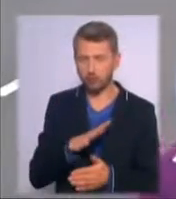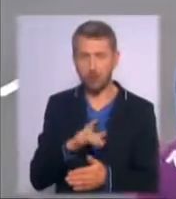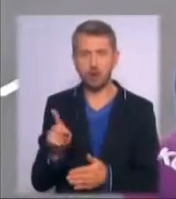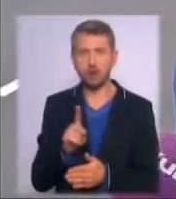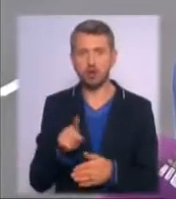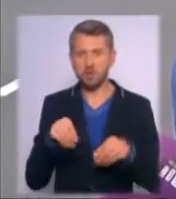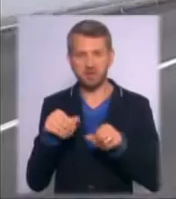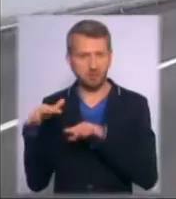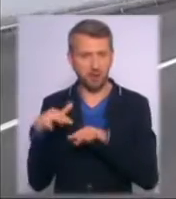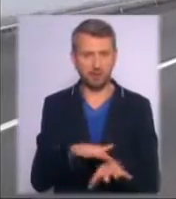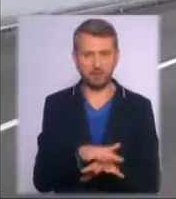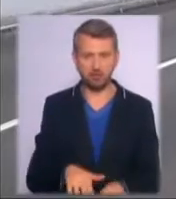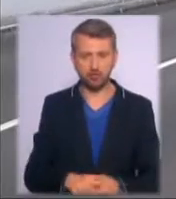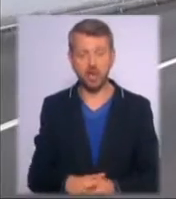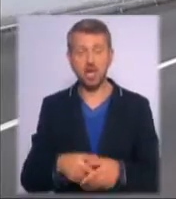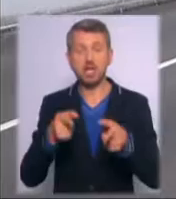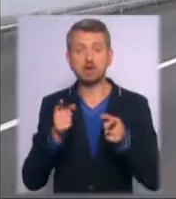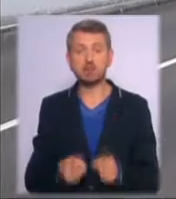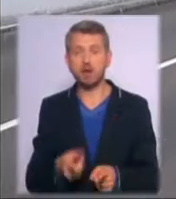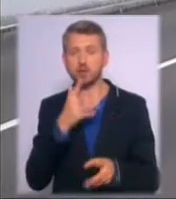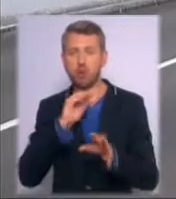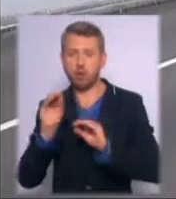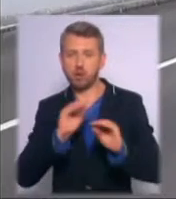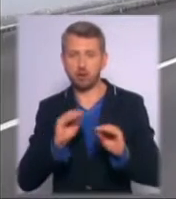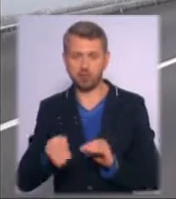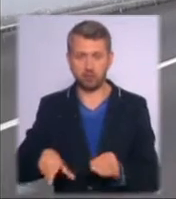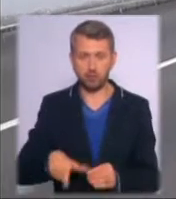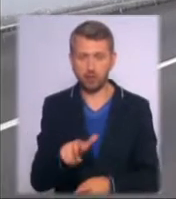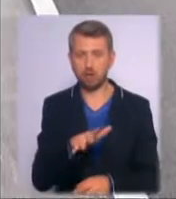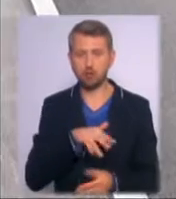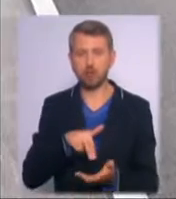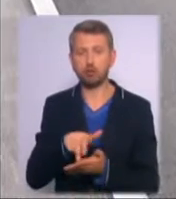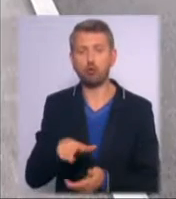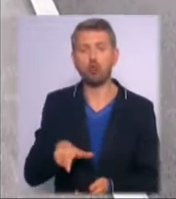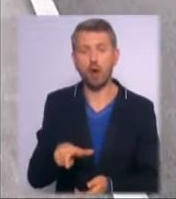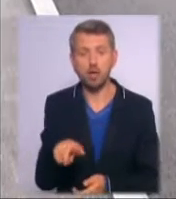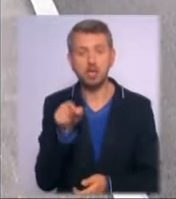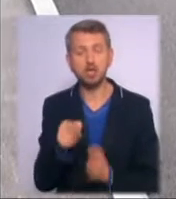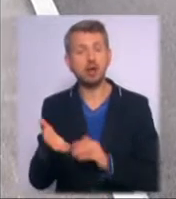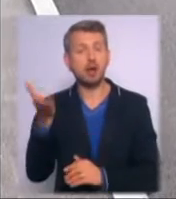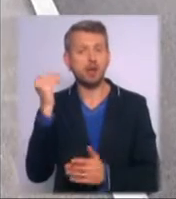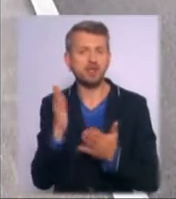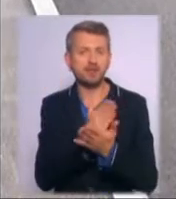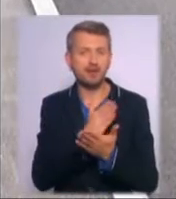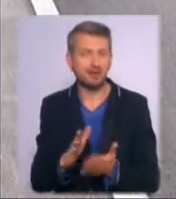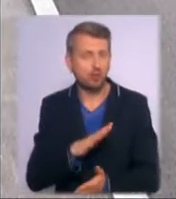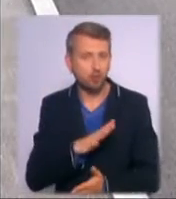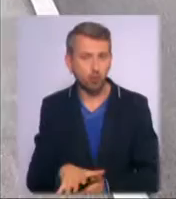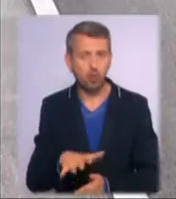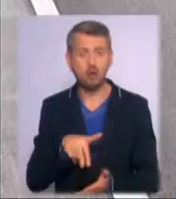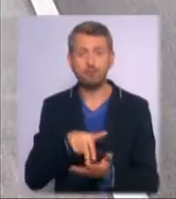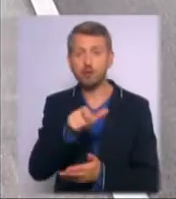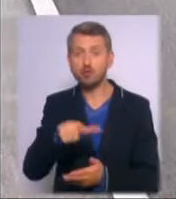з'їжджала земля на дорогу. Справжнім обрамленням дорожнього полотна стали тротуари. Їх тут раніше взагалі не було, і